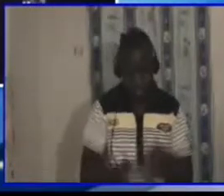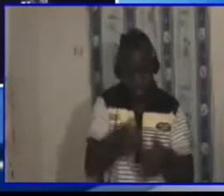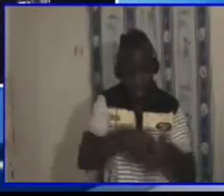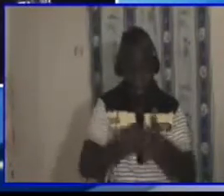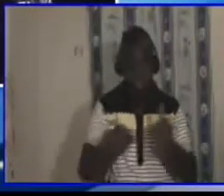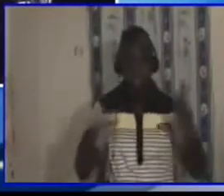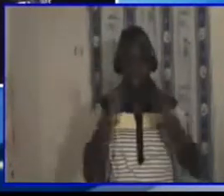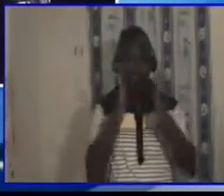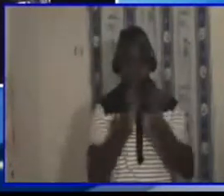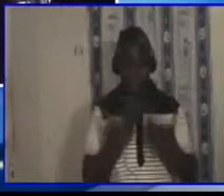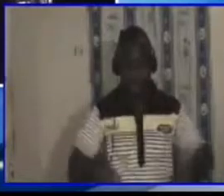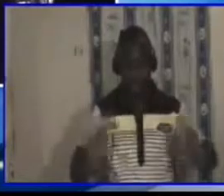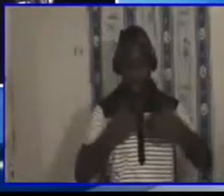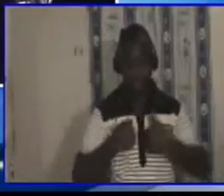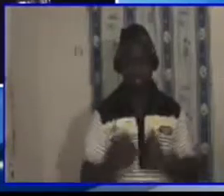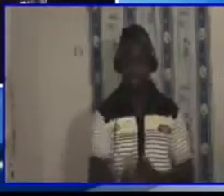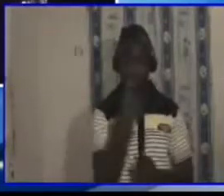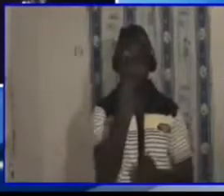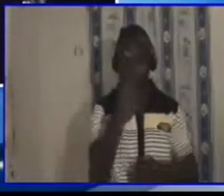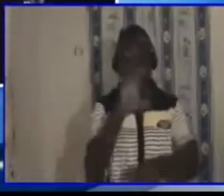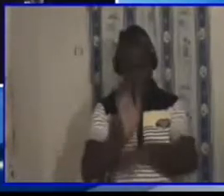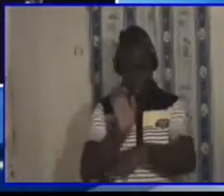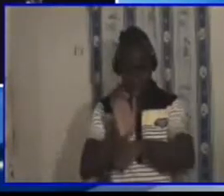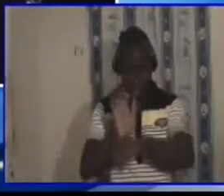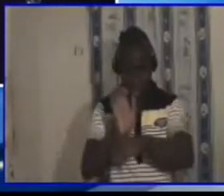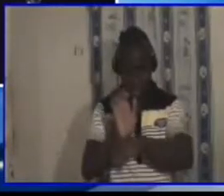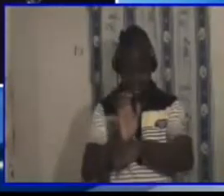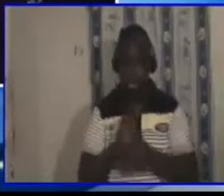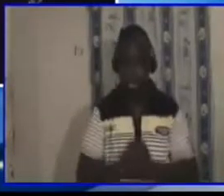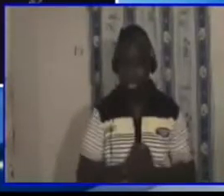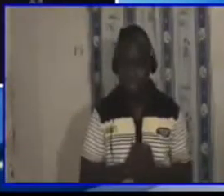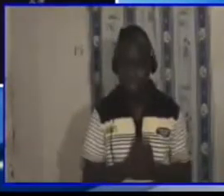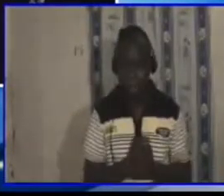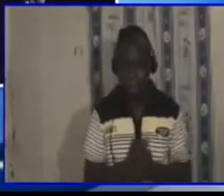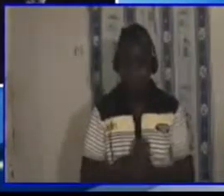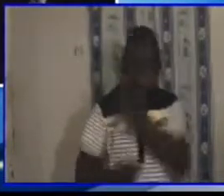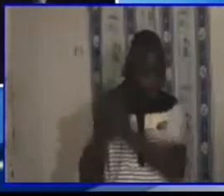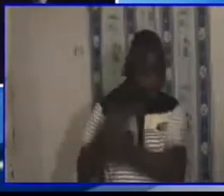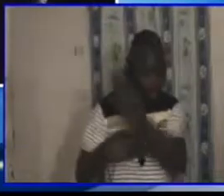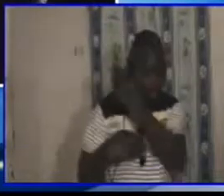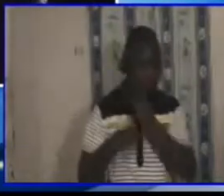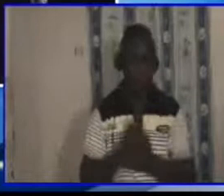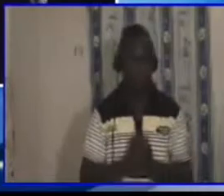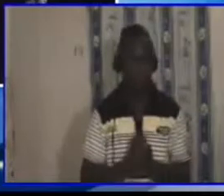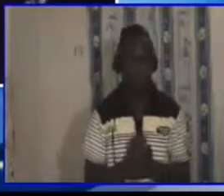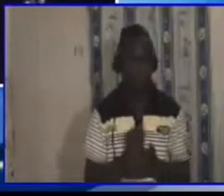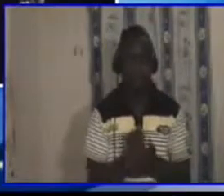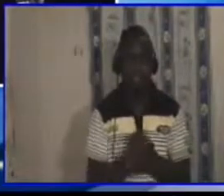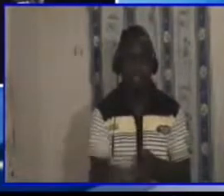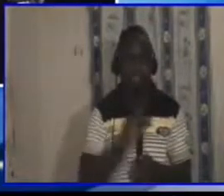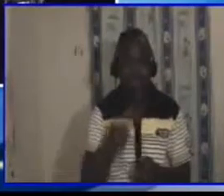quando tutti i credenti erano di un solo cuore e di una sola anima